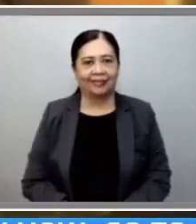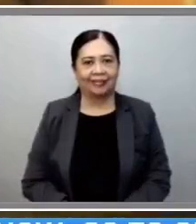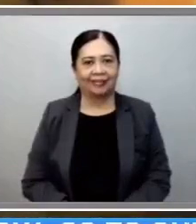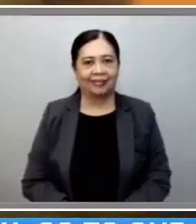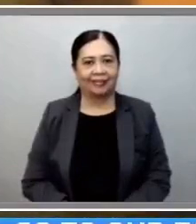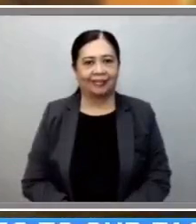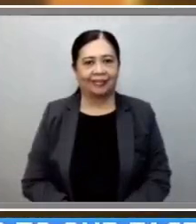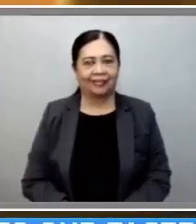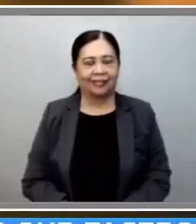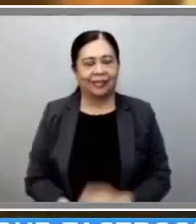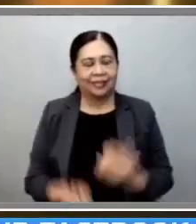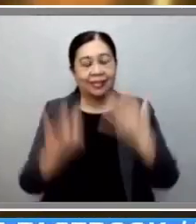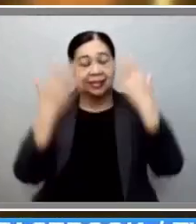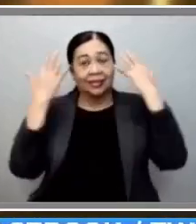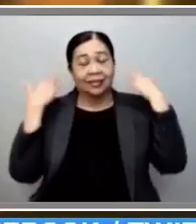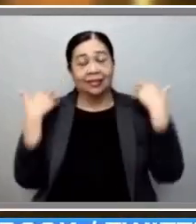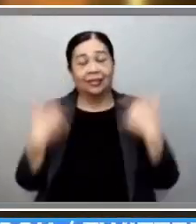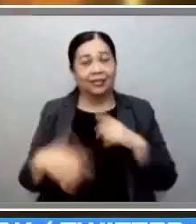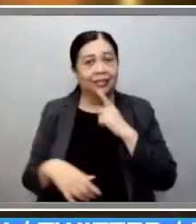Overwhelmed, really overwhelmed.